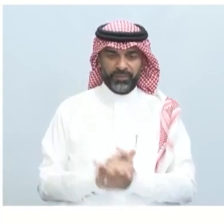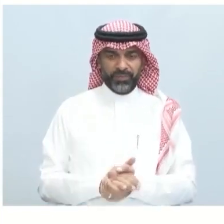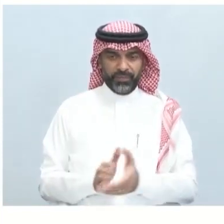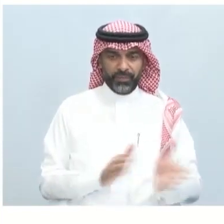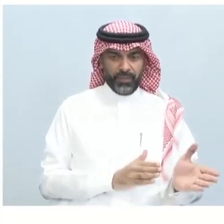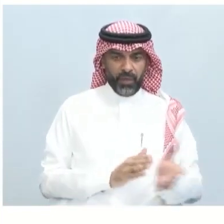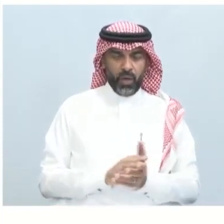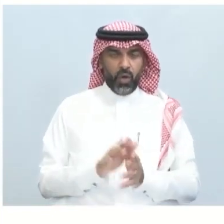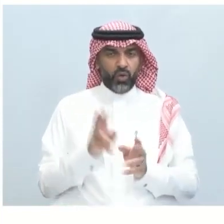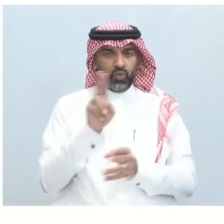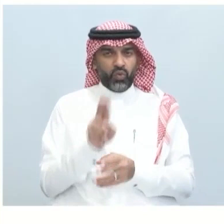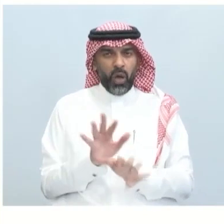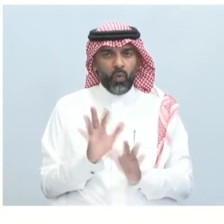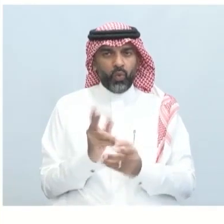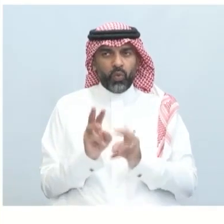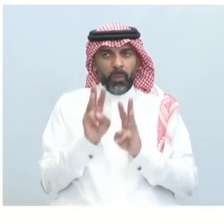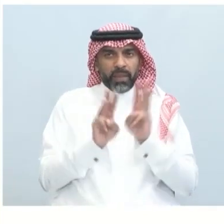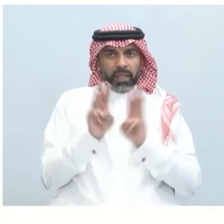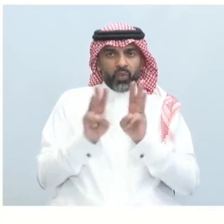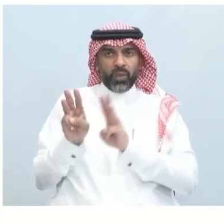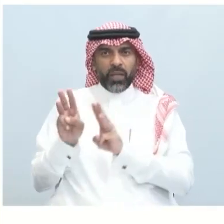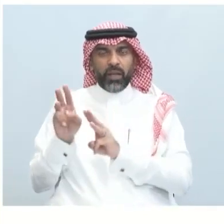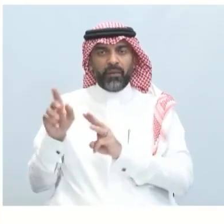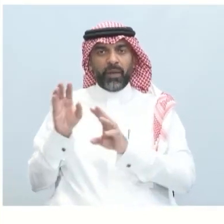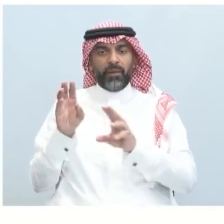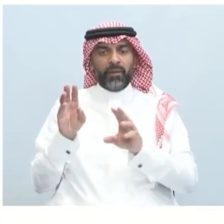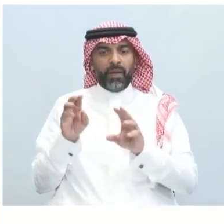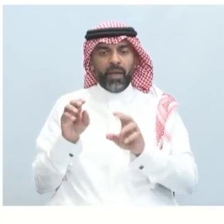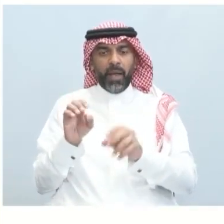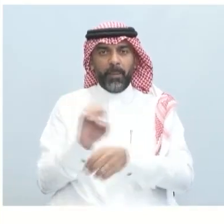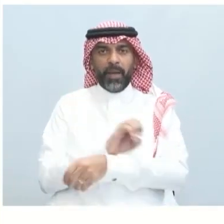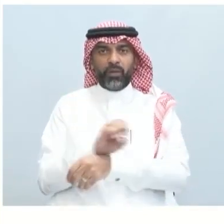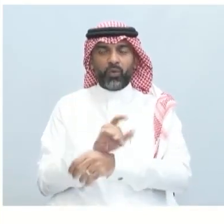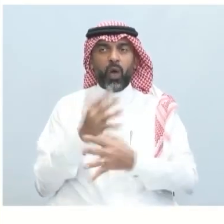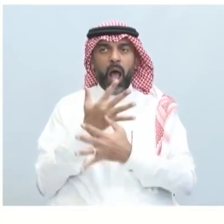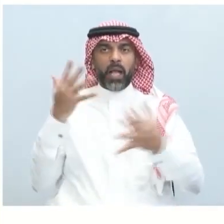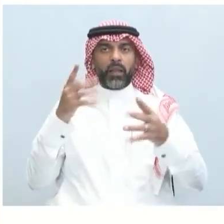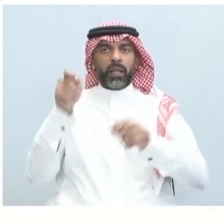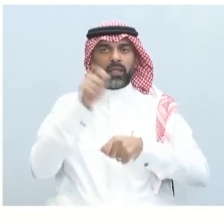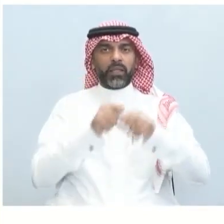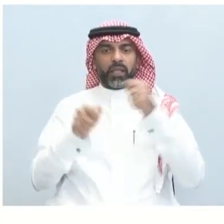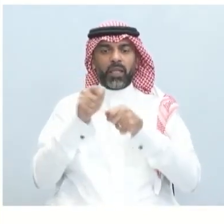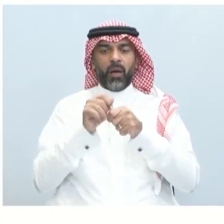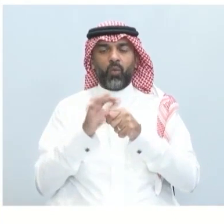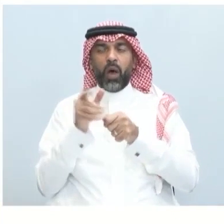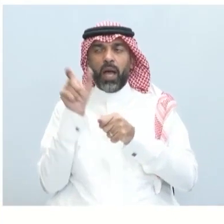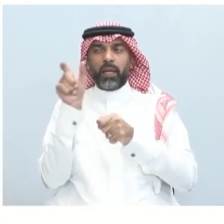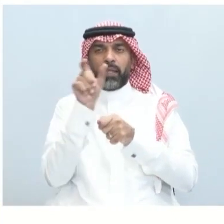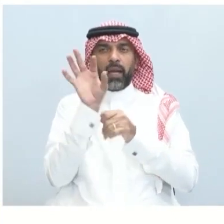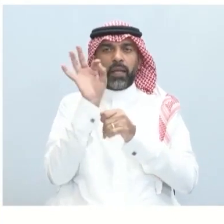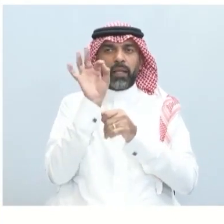ما هي منصات التسويق عبر البريد الإلكتروني الأكثر استخداماً وما المحددات لاختيار المنصة